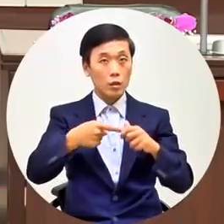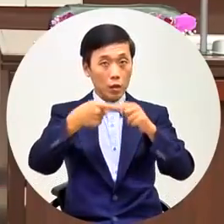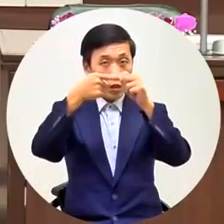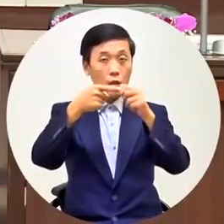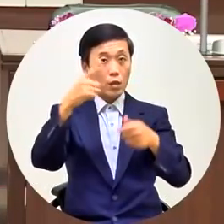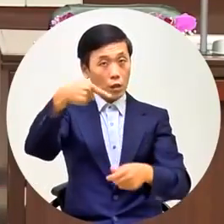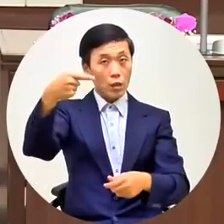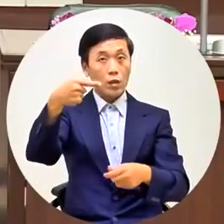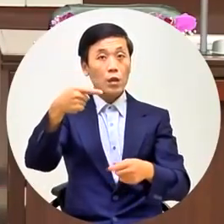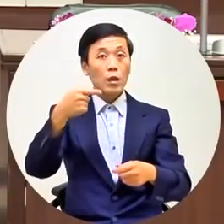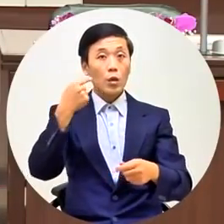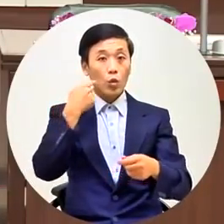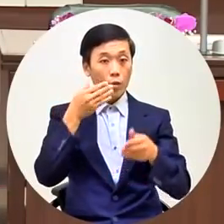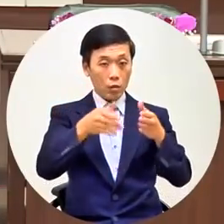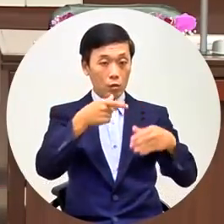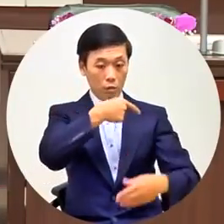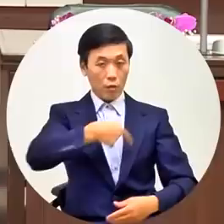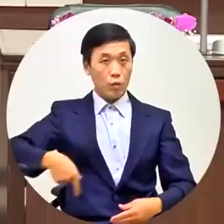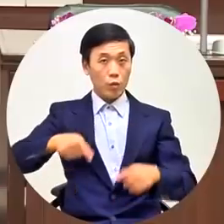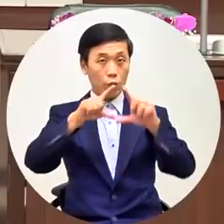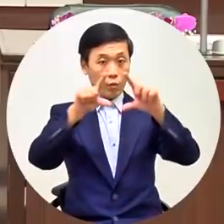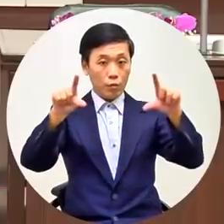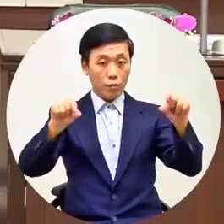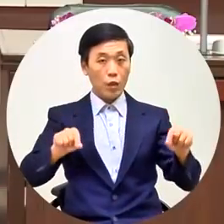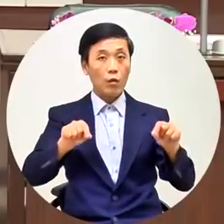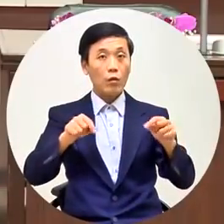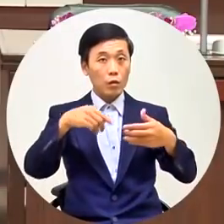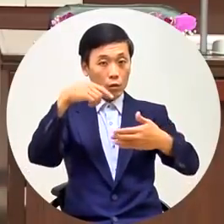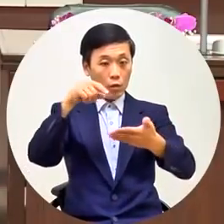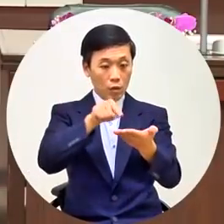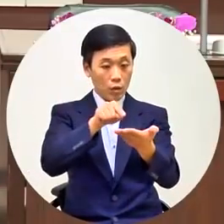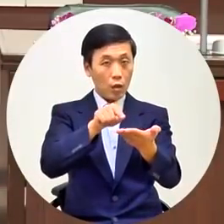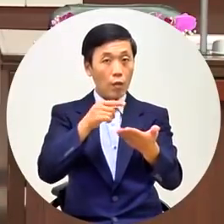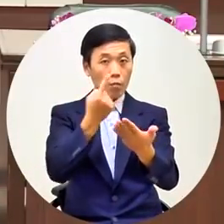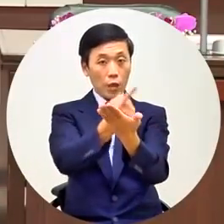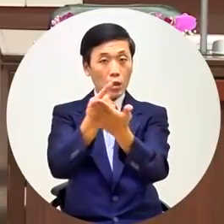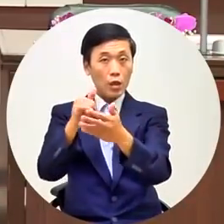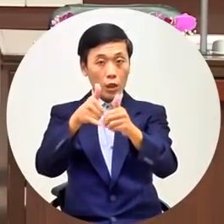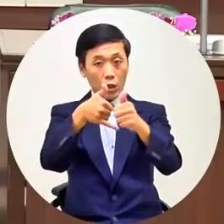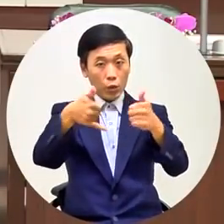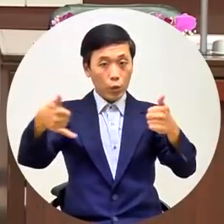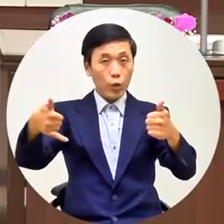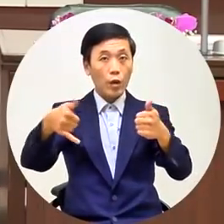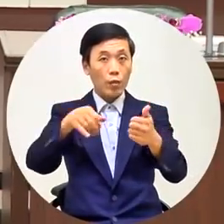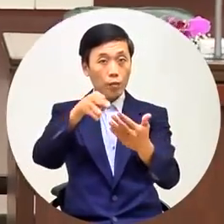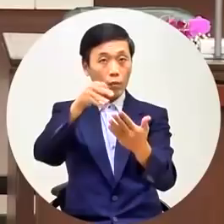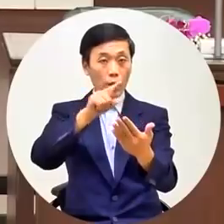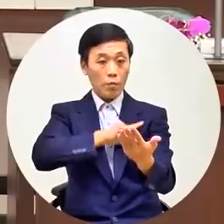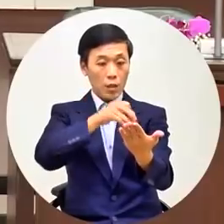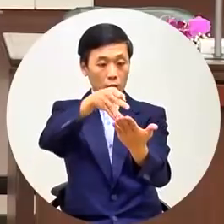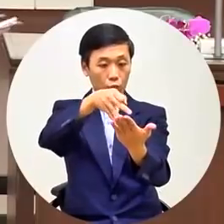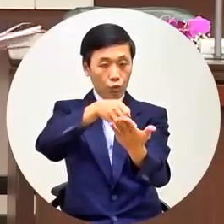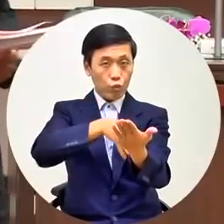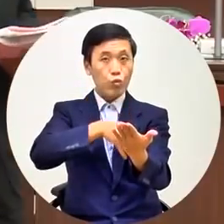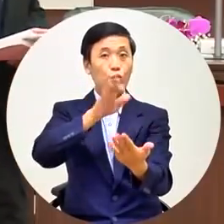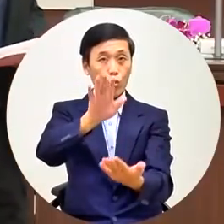呢，我们会有每一位议员的名字，也就是选举人的名字。那选举人的名字，待会